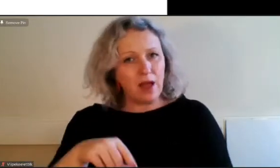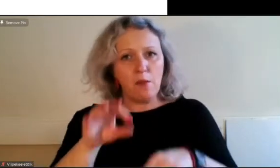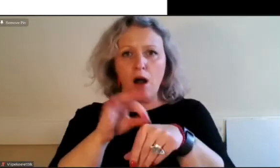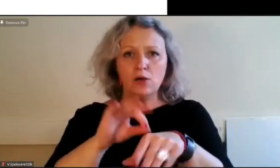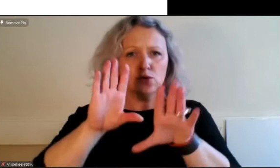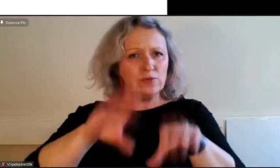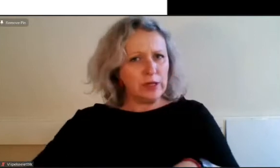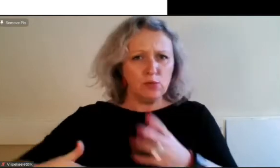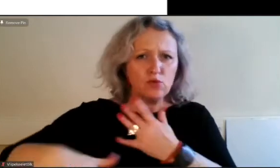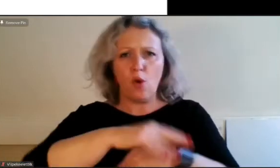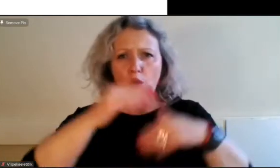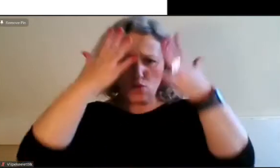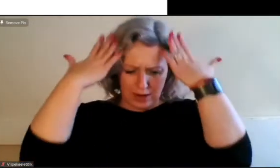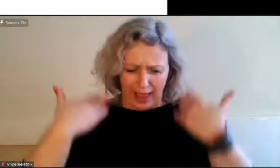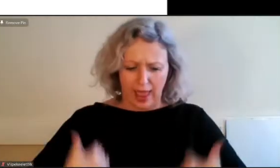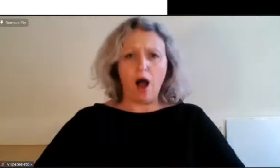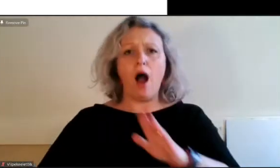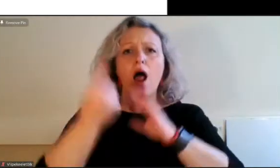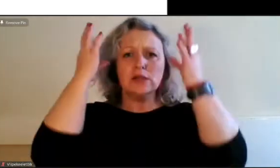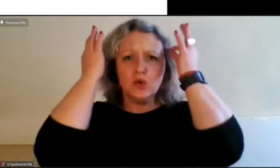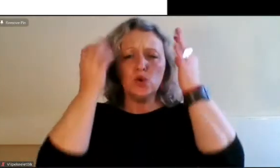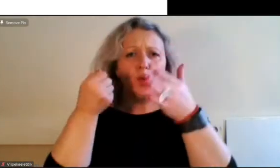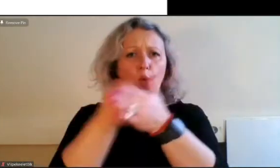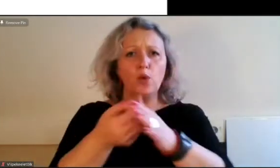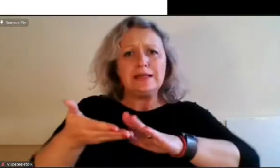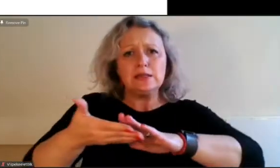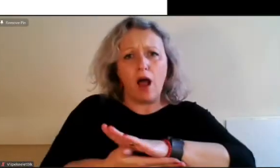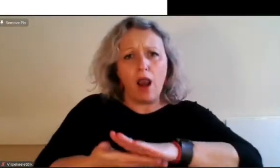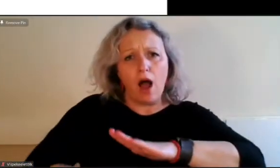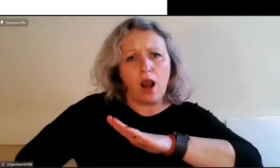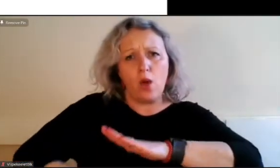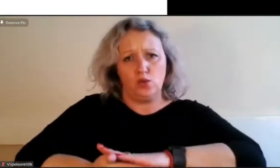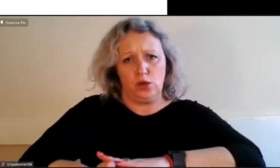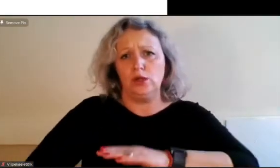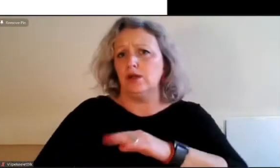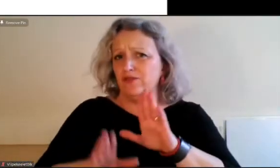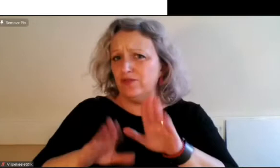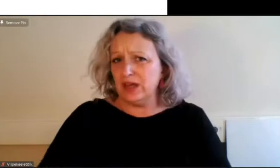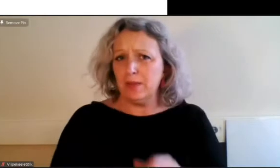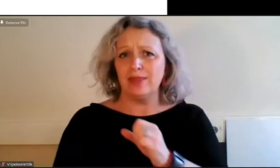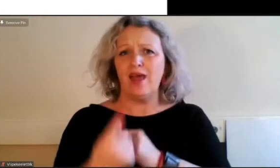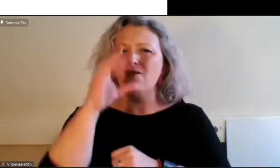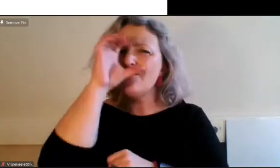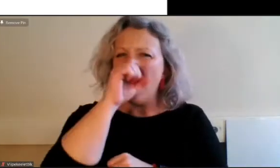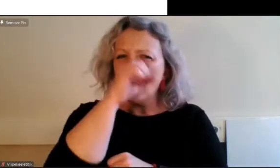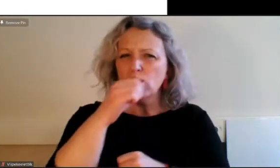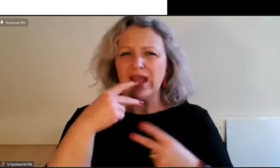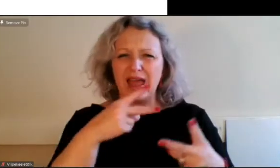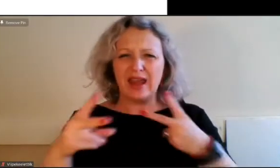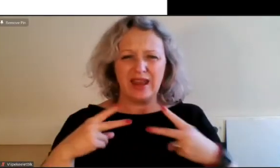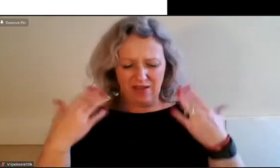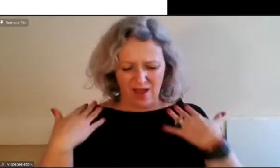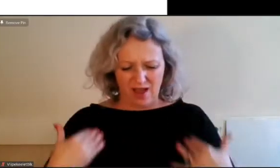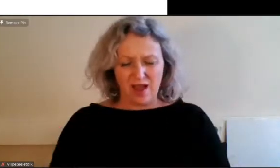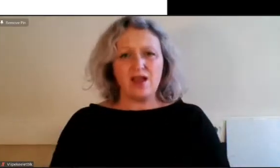teame, et see haigus võib haarata absoluutselt kogu keha alates juuksejuurtest kuni talla alusteni välja. See